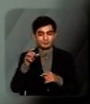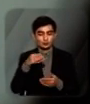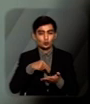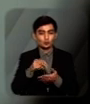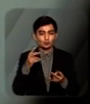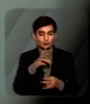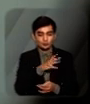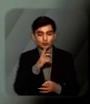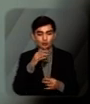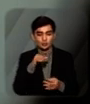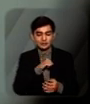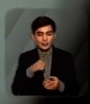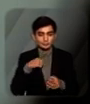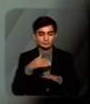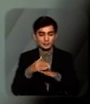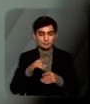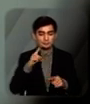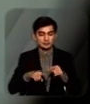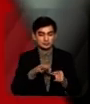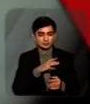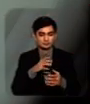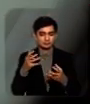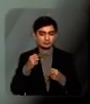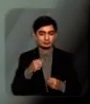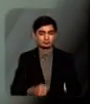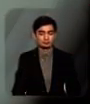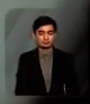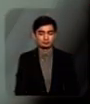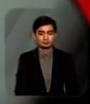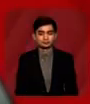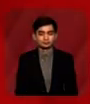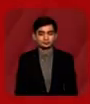покупку. А сама оформляла на них быстрые кредиты.